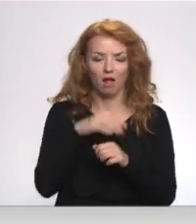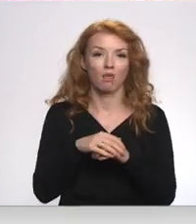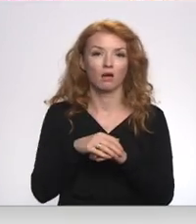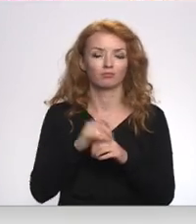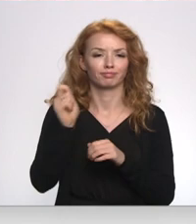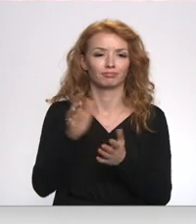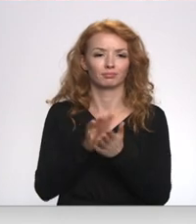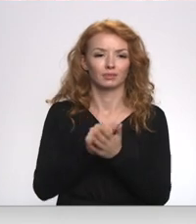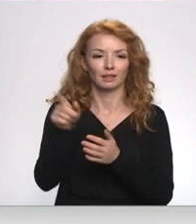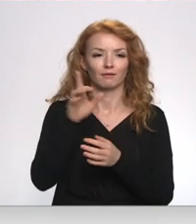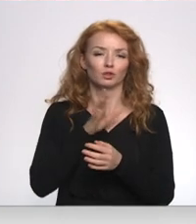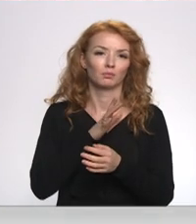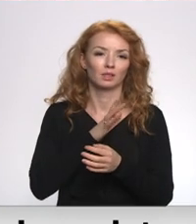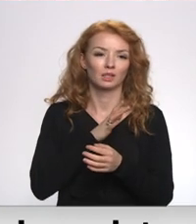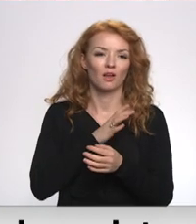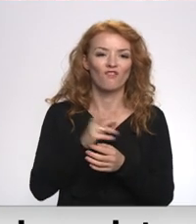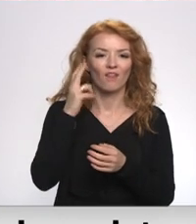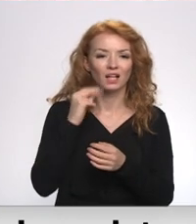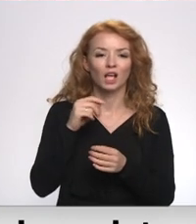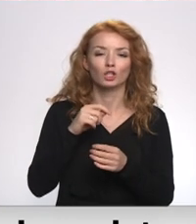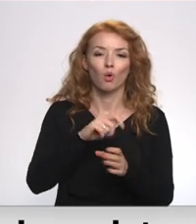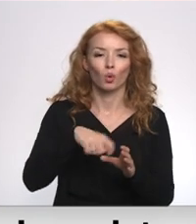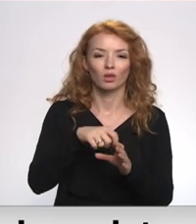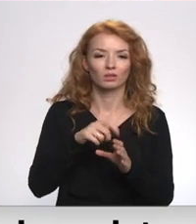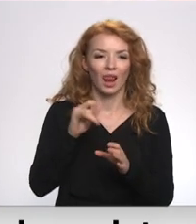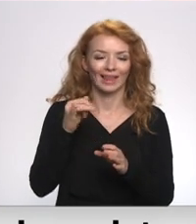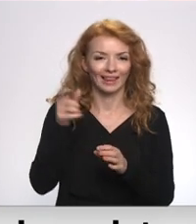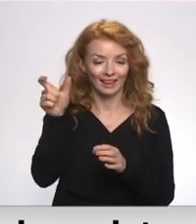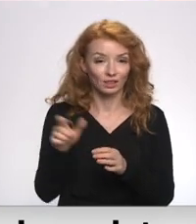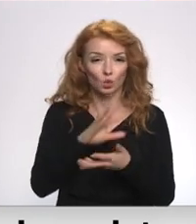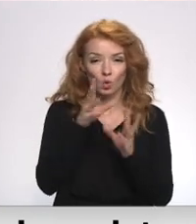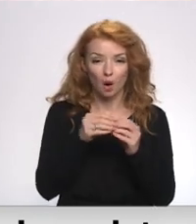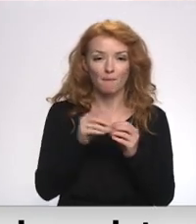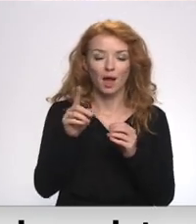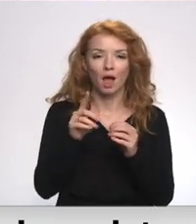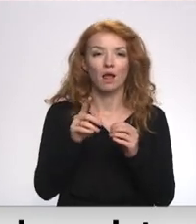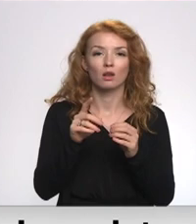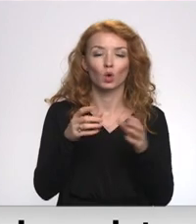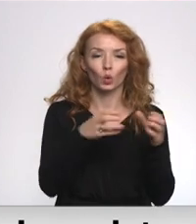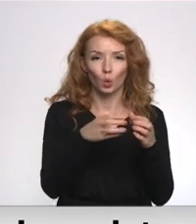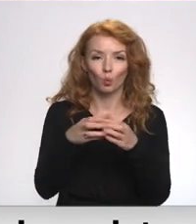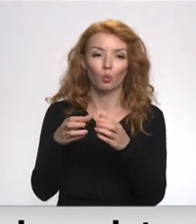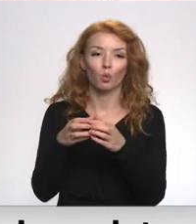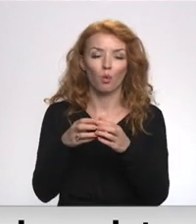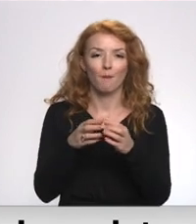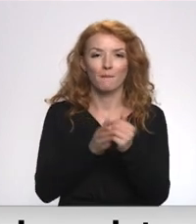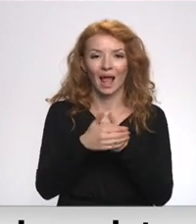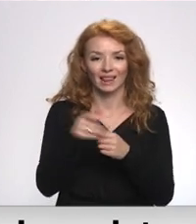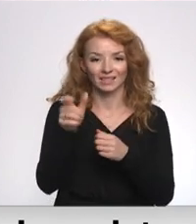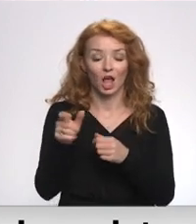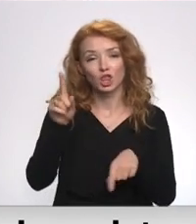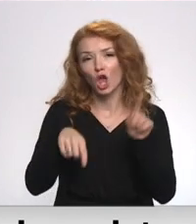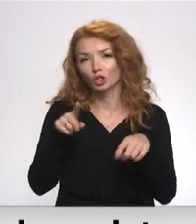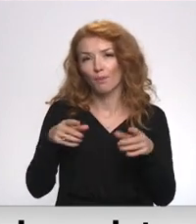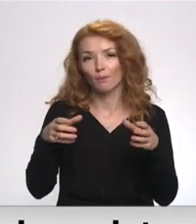Ja? Mēs zinām, ka viņš bija vecais putras leitis. Ja? 417 partizāņu grupu partizāņi. No dažām grupām